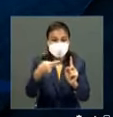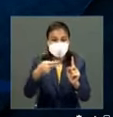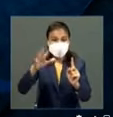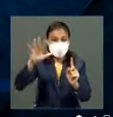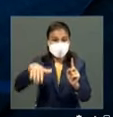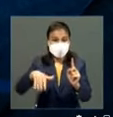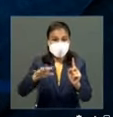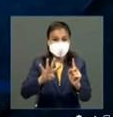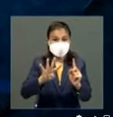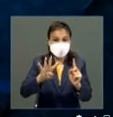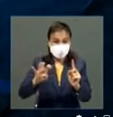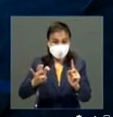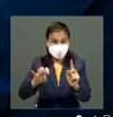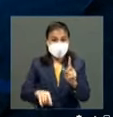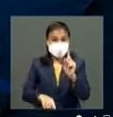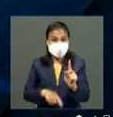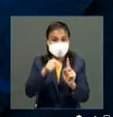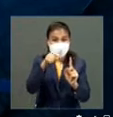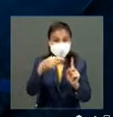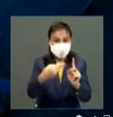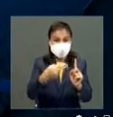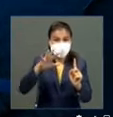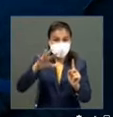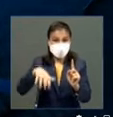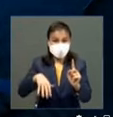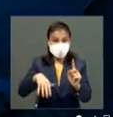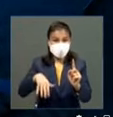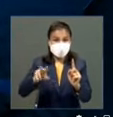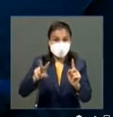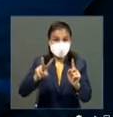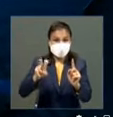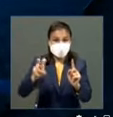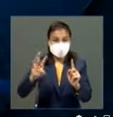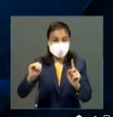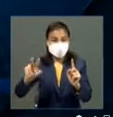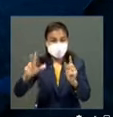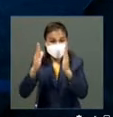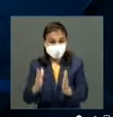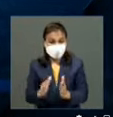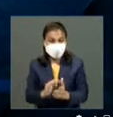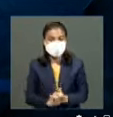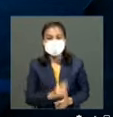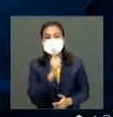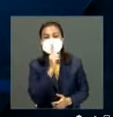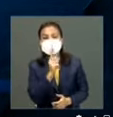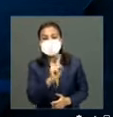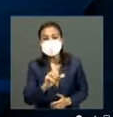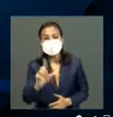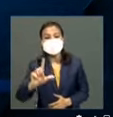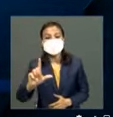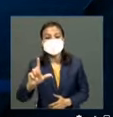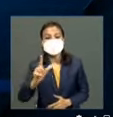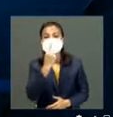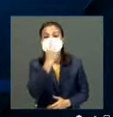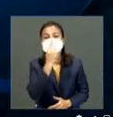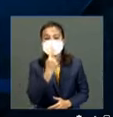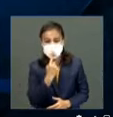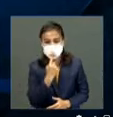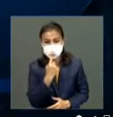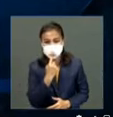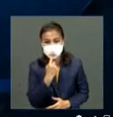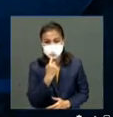15,400 ขออภัยค่ะ 15,243 รายก็จะพบว่าในส่วนของสีเหลืองสีแดงที่ค่อนข้